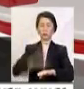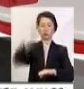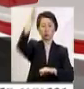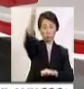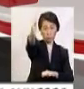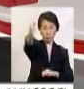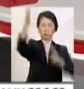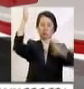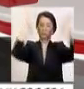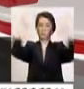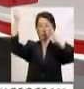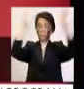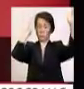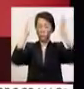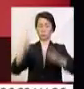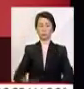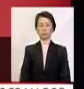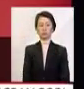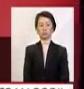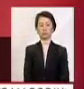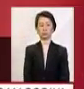negara.